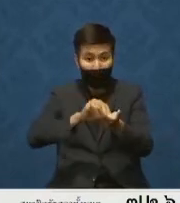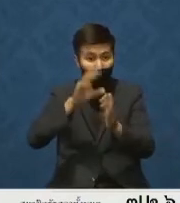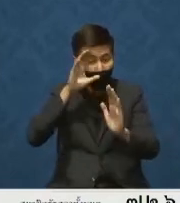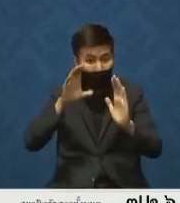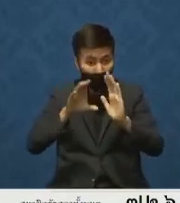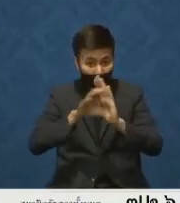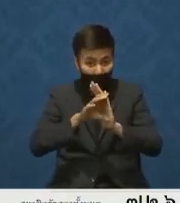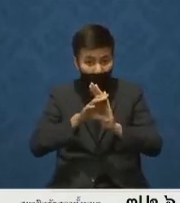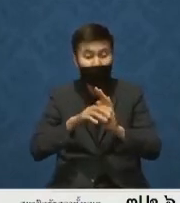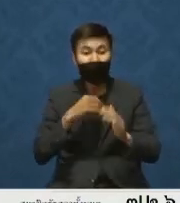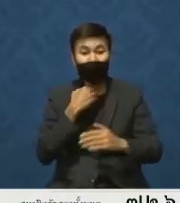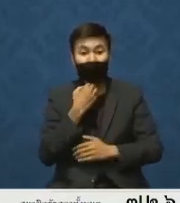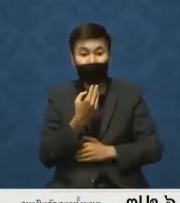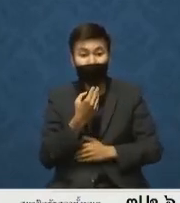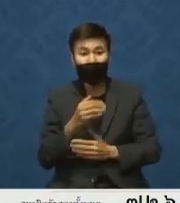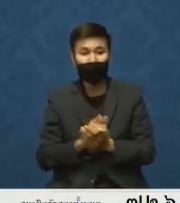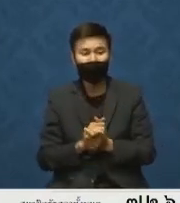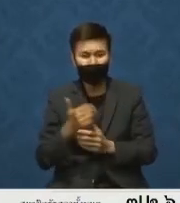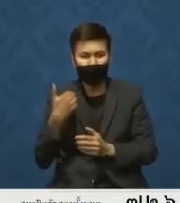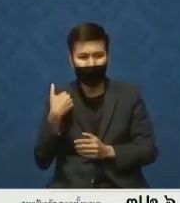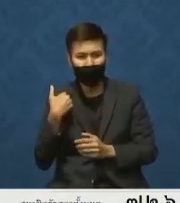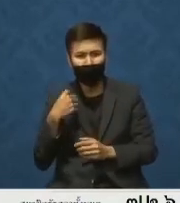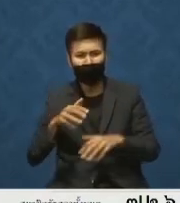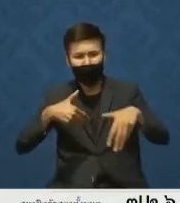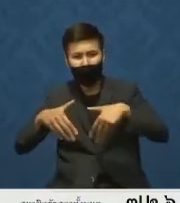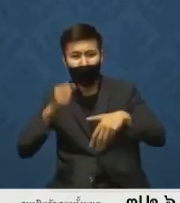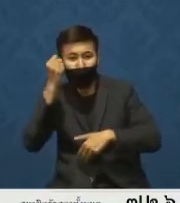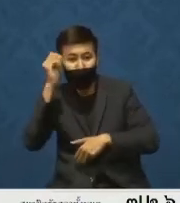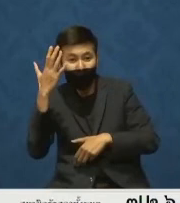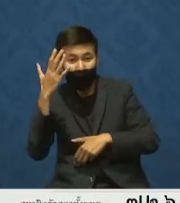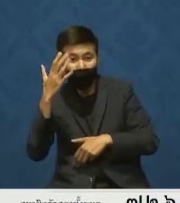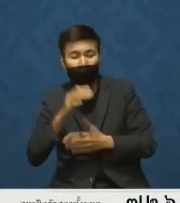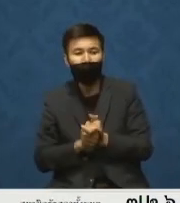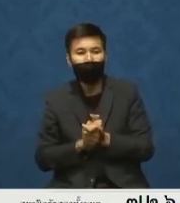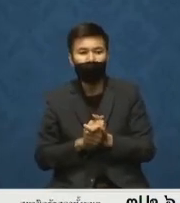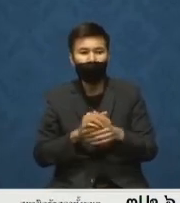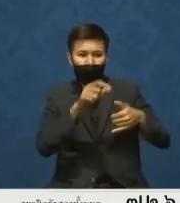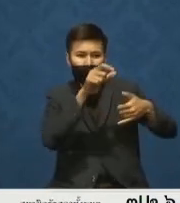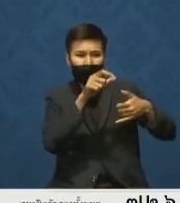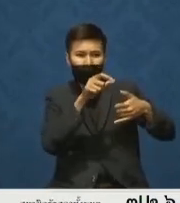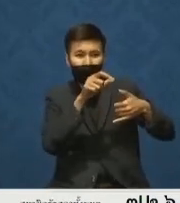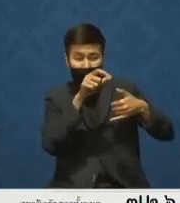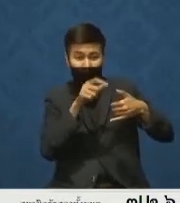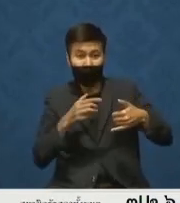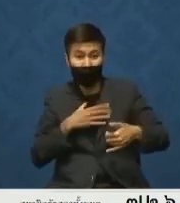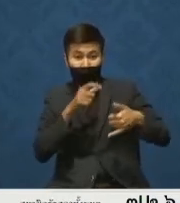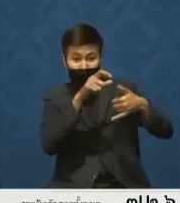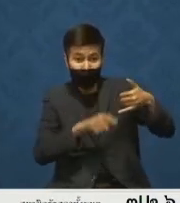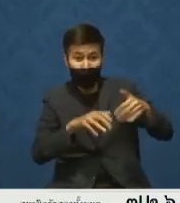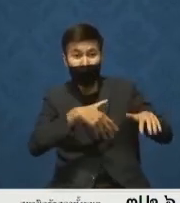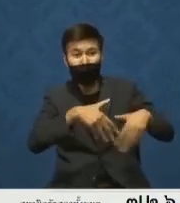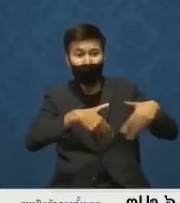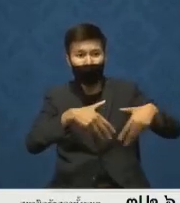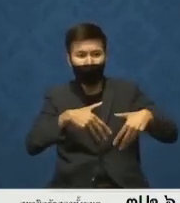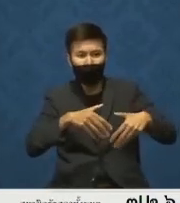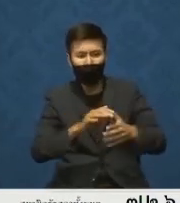ดยนะครัเราก็ปกปองจัลท tenantsก็หลายครั้ประชาชนอาจจะไม่เข้ใจใชไครับการปพฯตัวของเขาเป็การขัดขวางการปฏิบั